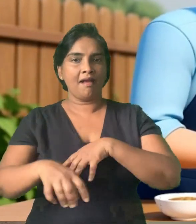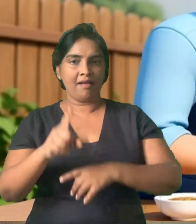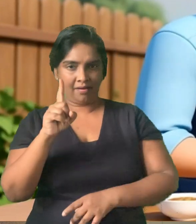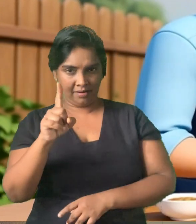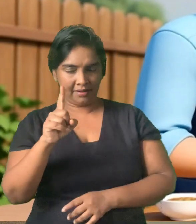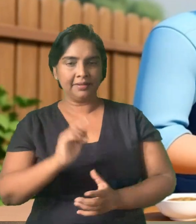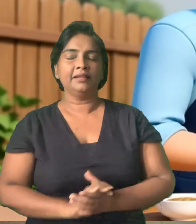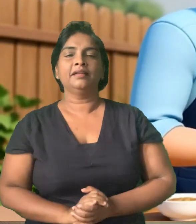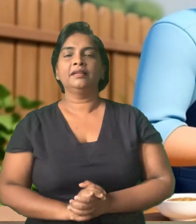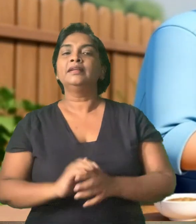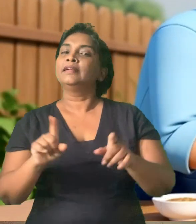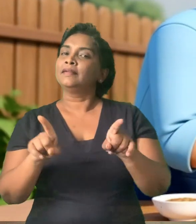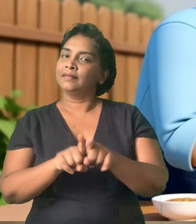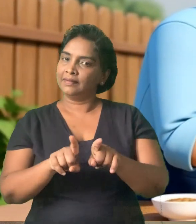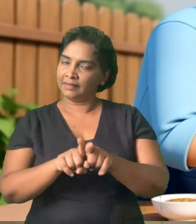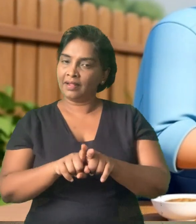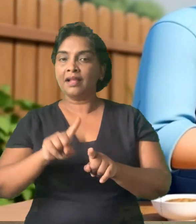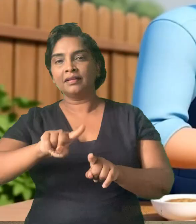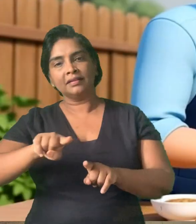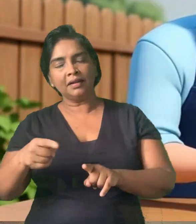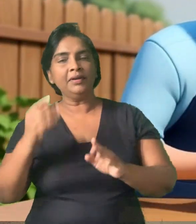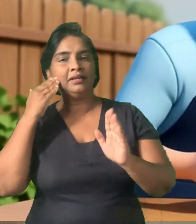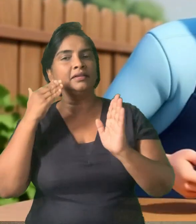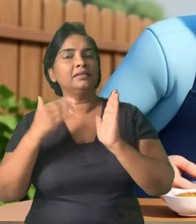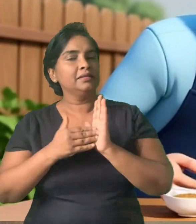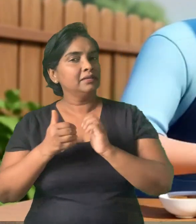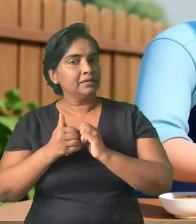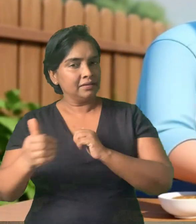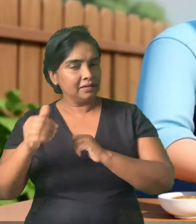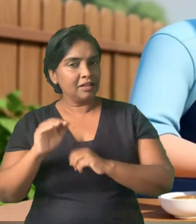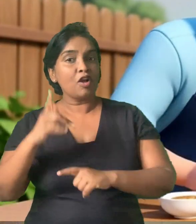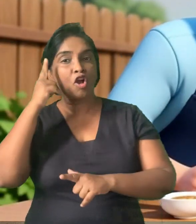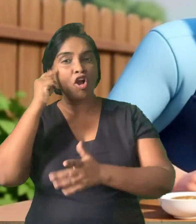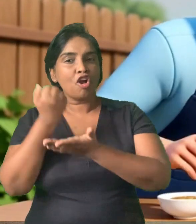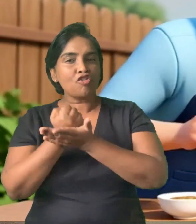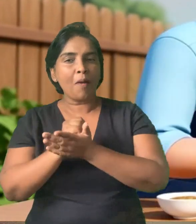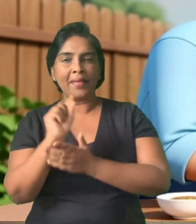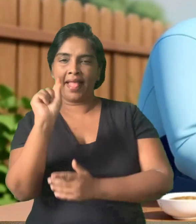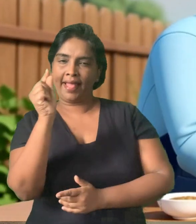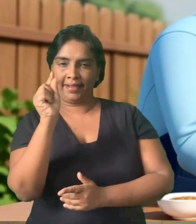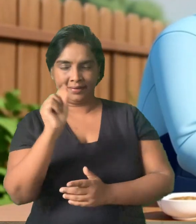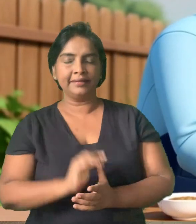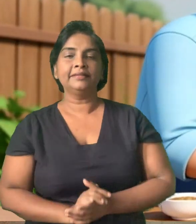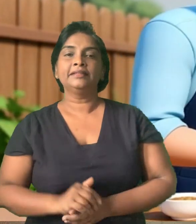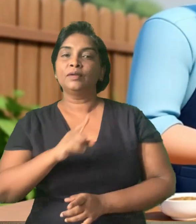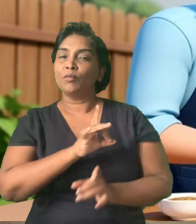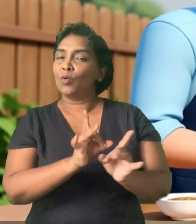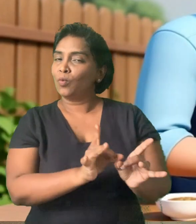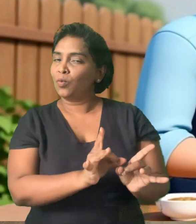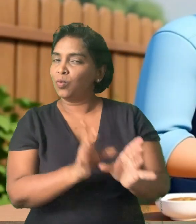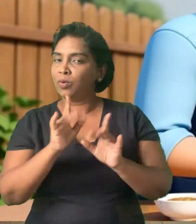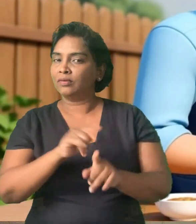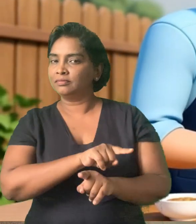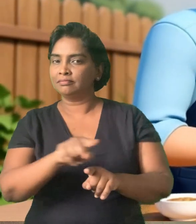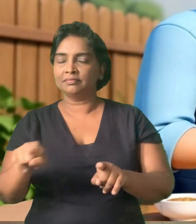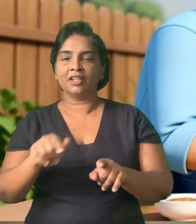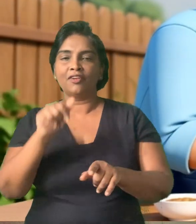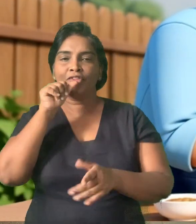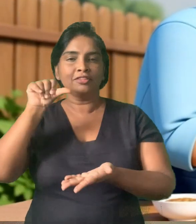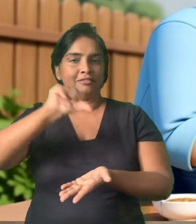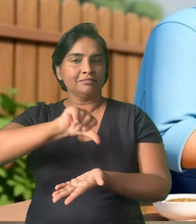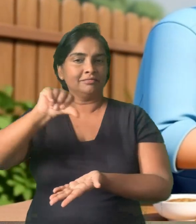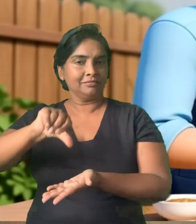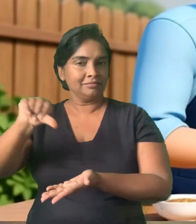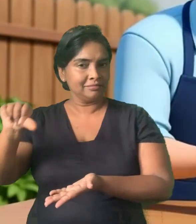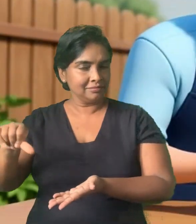අලගෙඩියක්. ඒ වගේම අනිත් භාජනයට දාන්න කෝපි ඇට ටිකක්. එතකොට එක හා සමාන වතුර භාජන